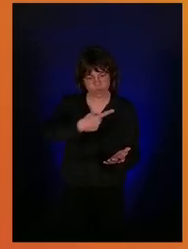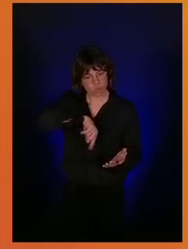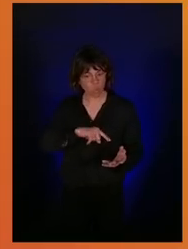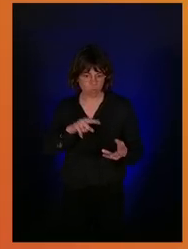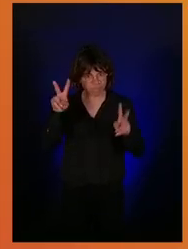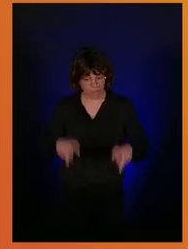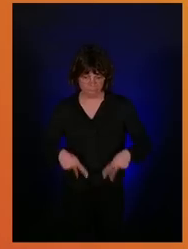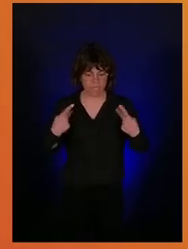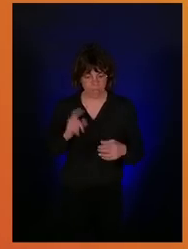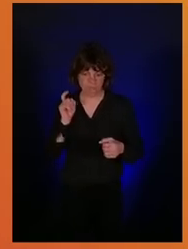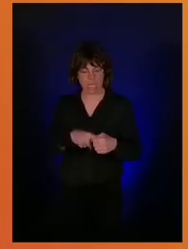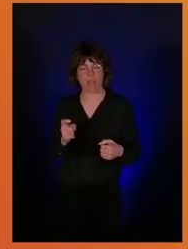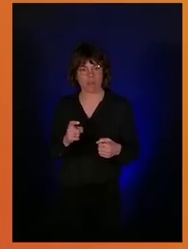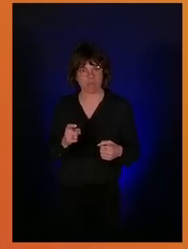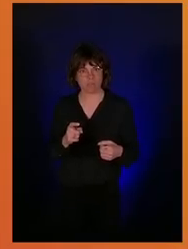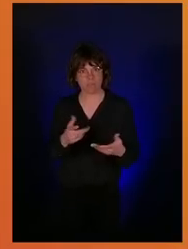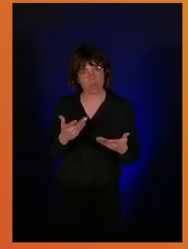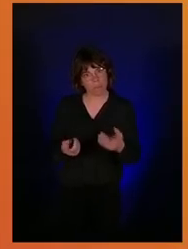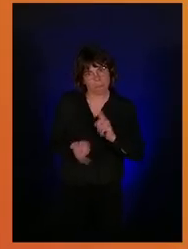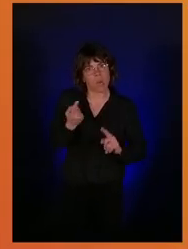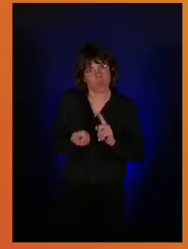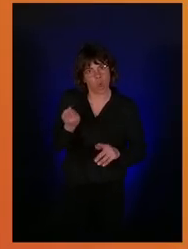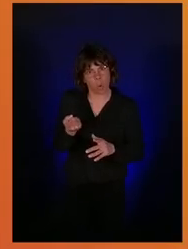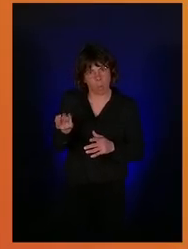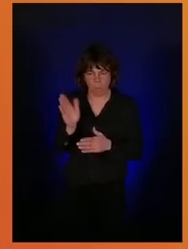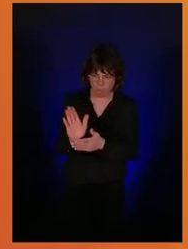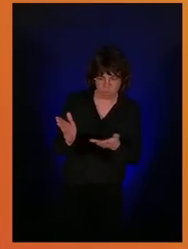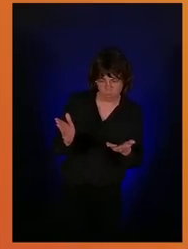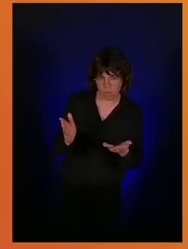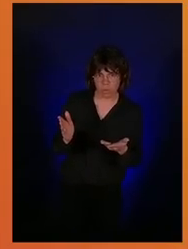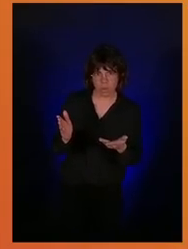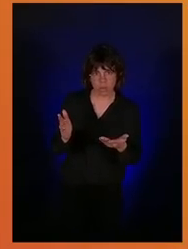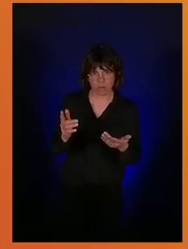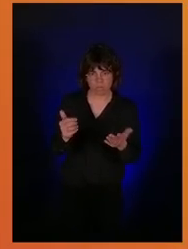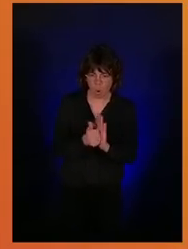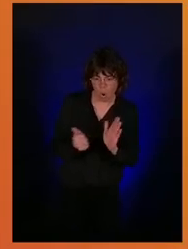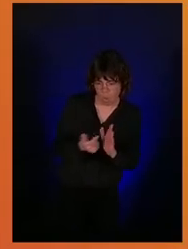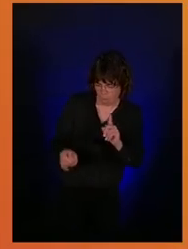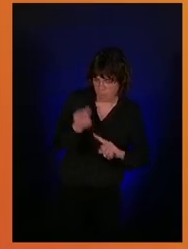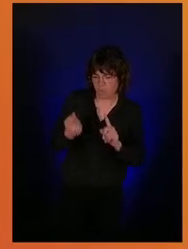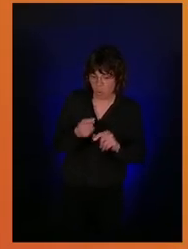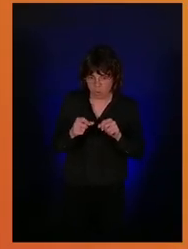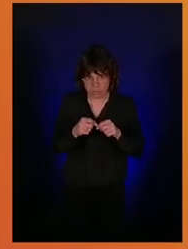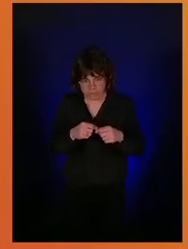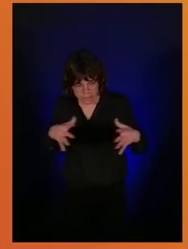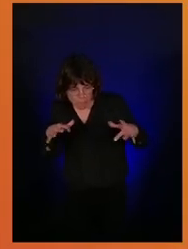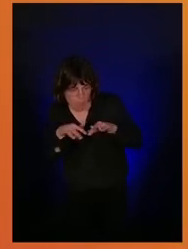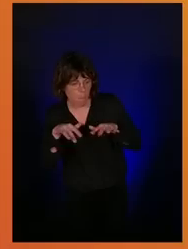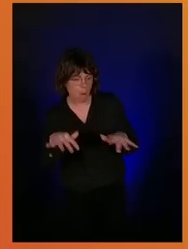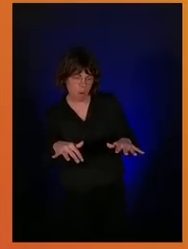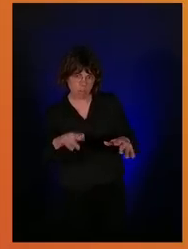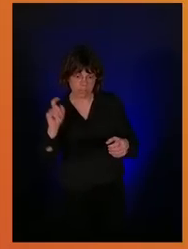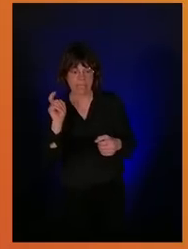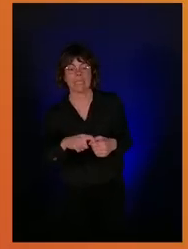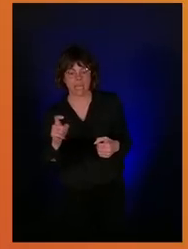syndicale revêt une importance majeure à la fois en matière de déploiement, de